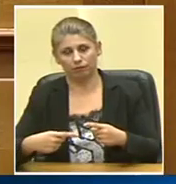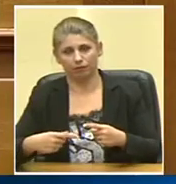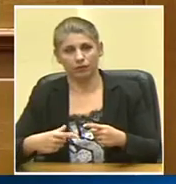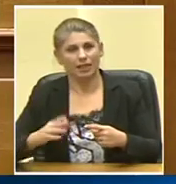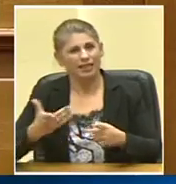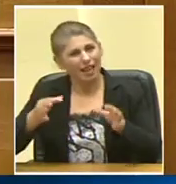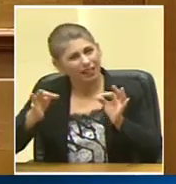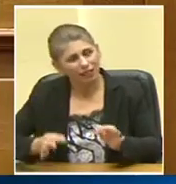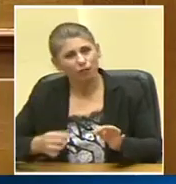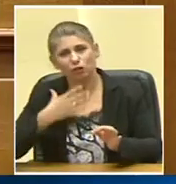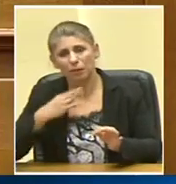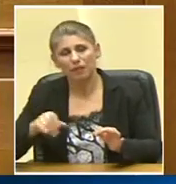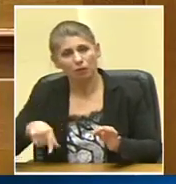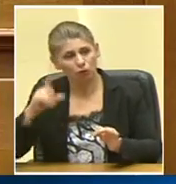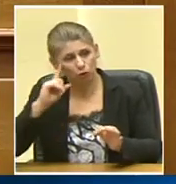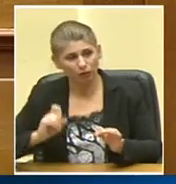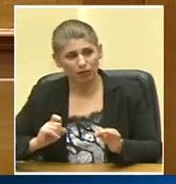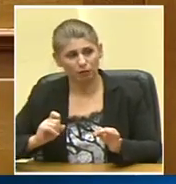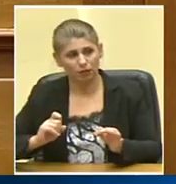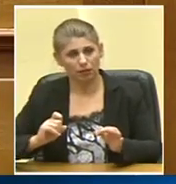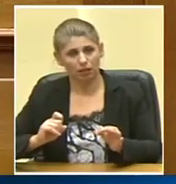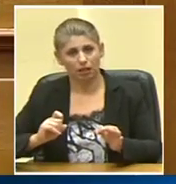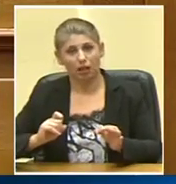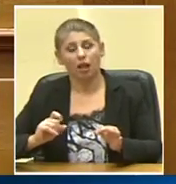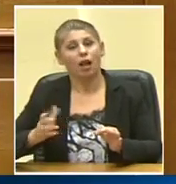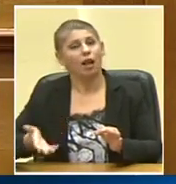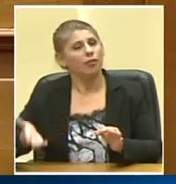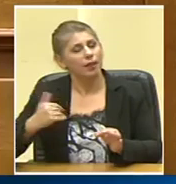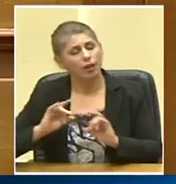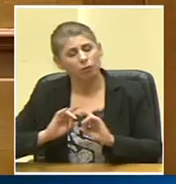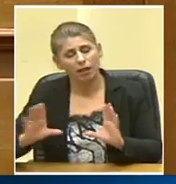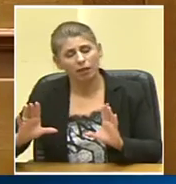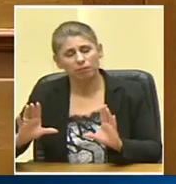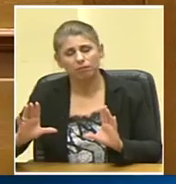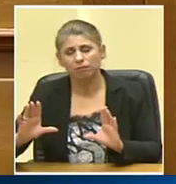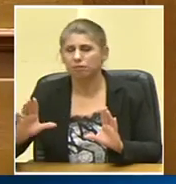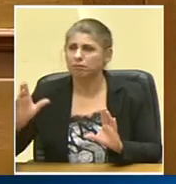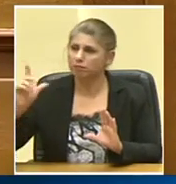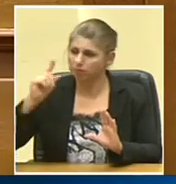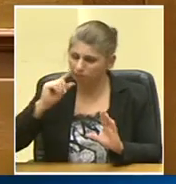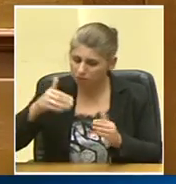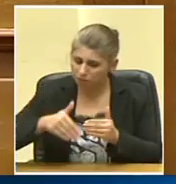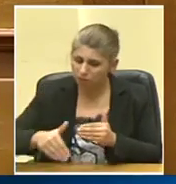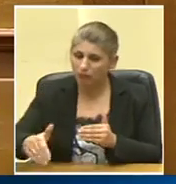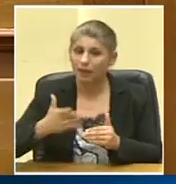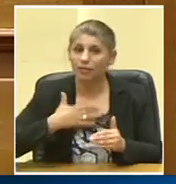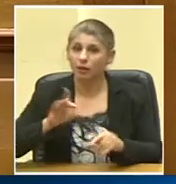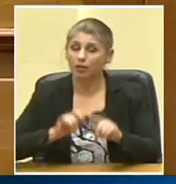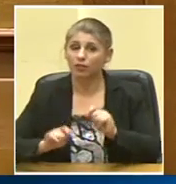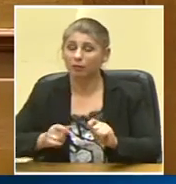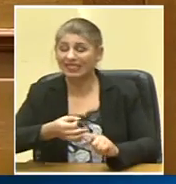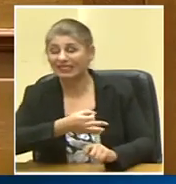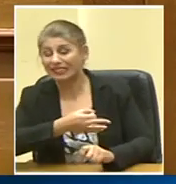Και ακριβώς επειδή αυτό το γνωρίζουμε, δεν έχουμε καμιά φιλοδοξία να θέλουμε να δημιουργήσουμε το